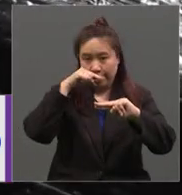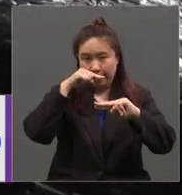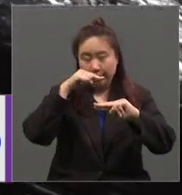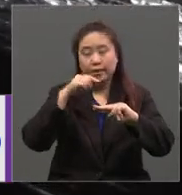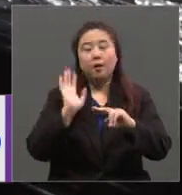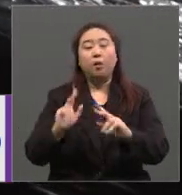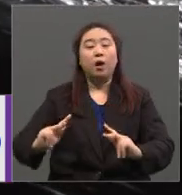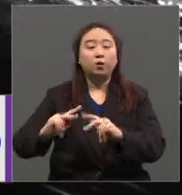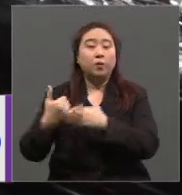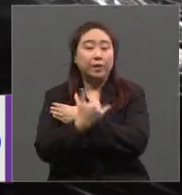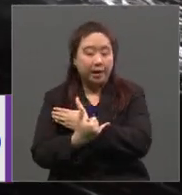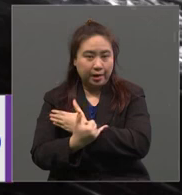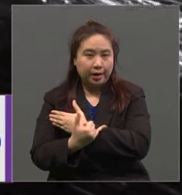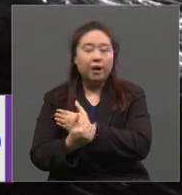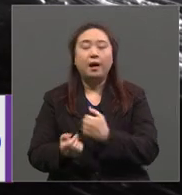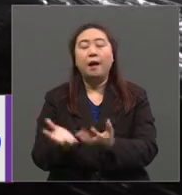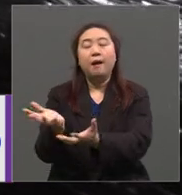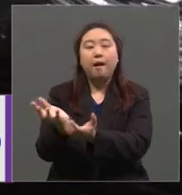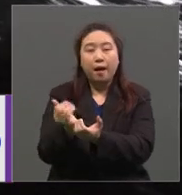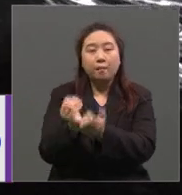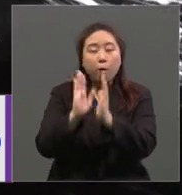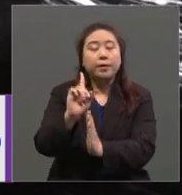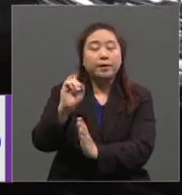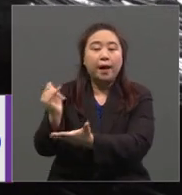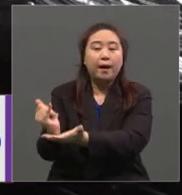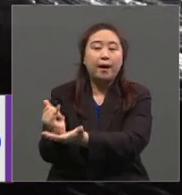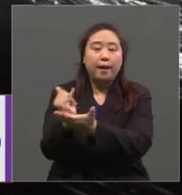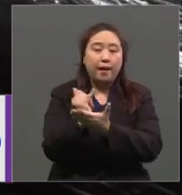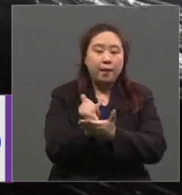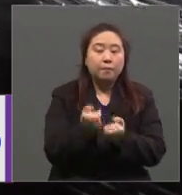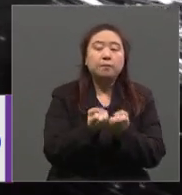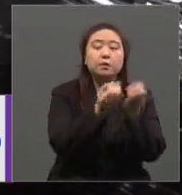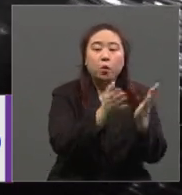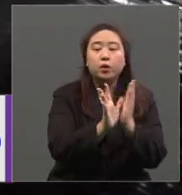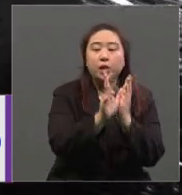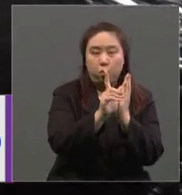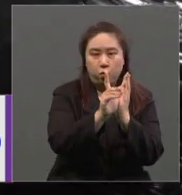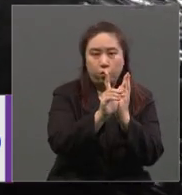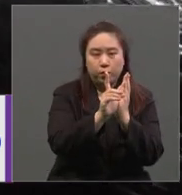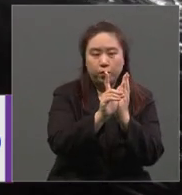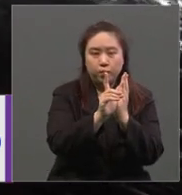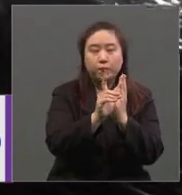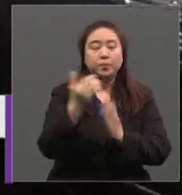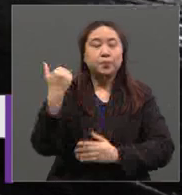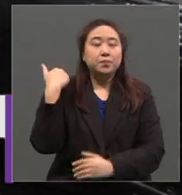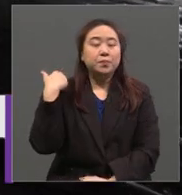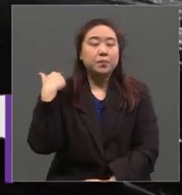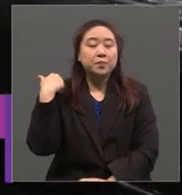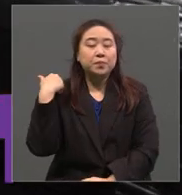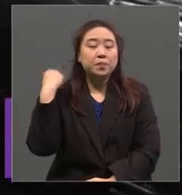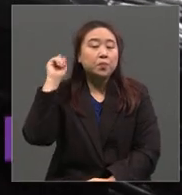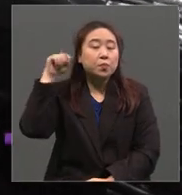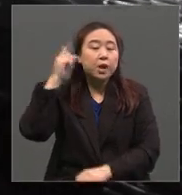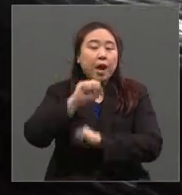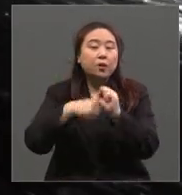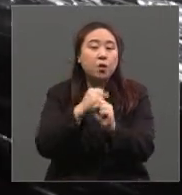กงสุลกระทรวงการต่างประเทศก็นำร่างของผู้เสียชีวิตไปส่งที่บ้านเกิดที่จังหวัดชัยภูมินะคะมีนางบุญชูหอมสันเทีย